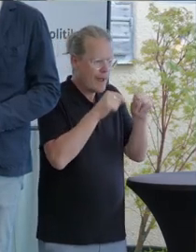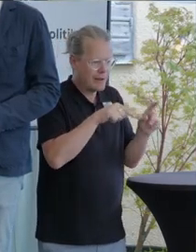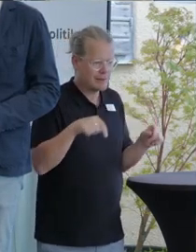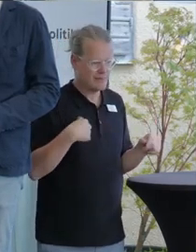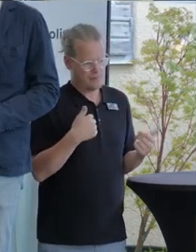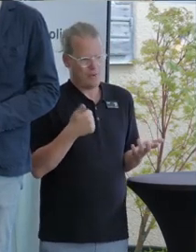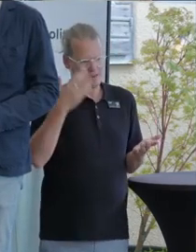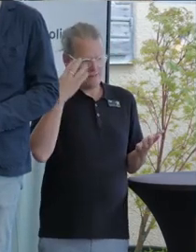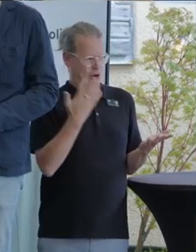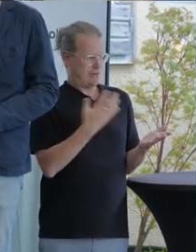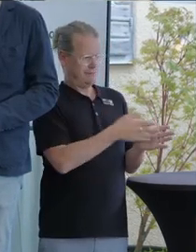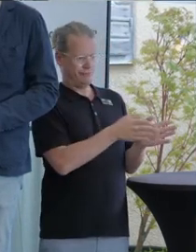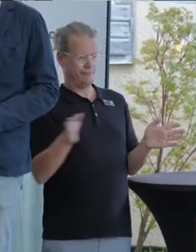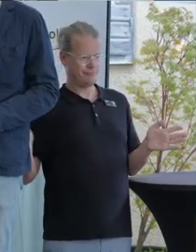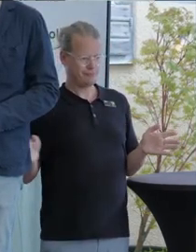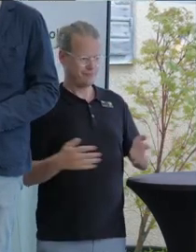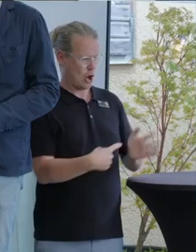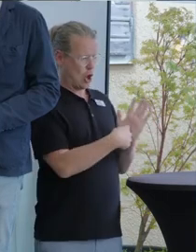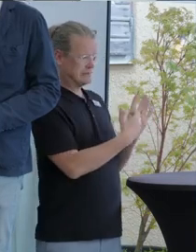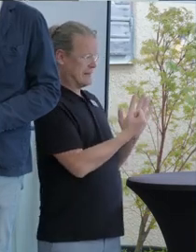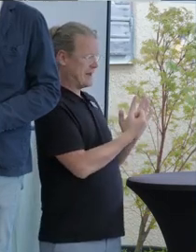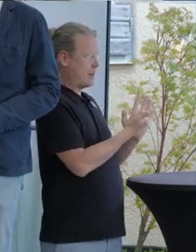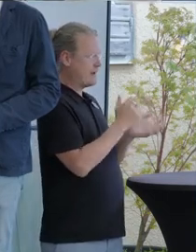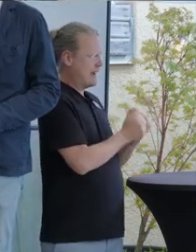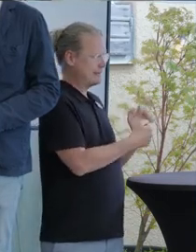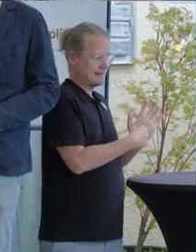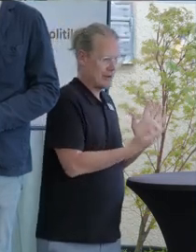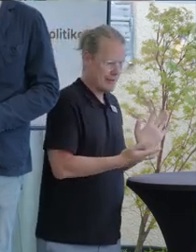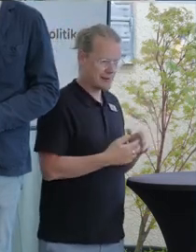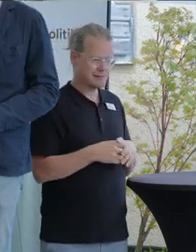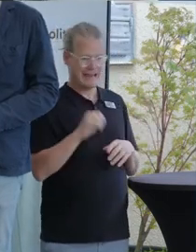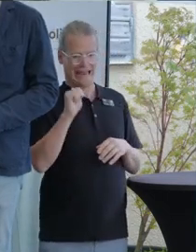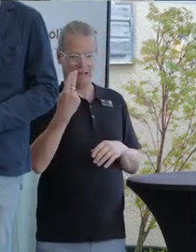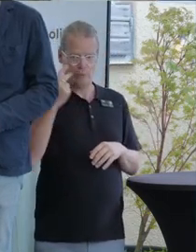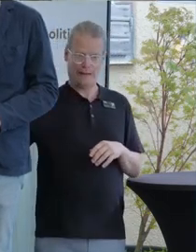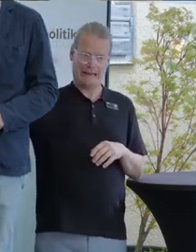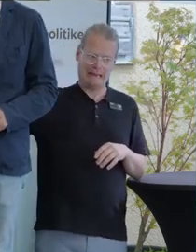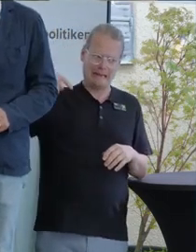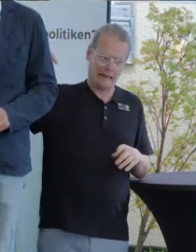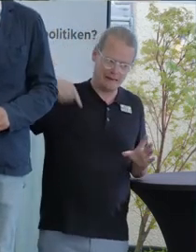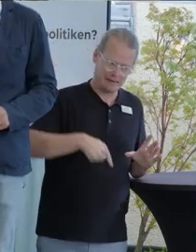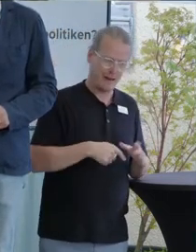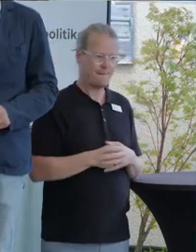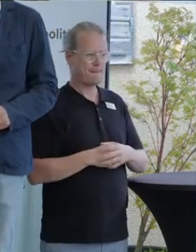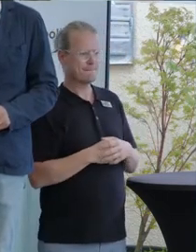ändra i lagstiftningen. Och vi har ju också EU-direktivet här som vi i Sverige behöver